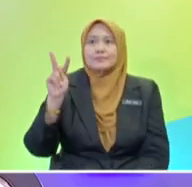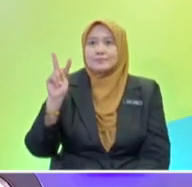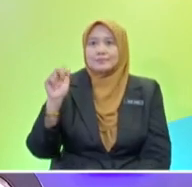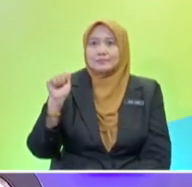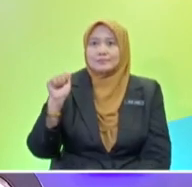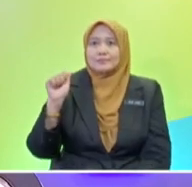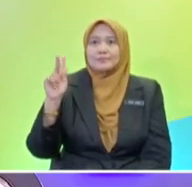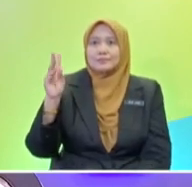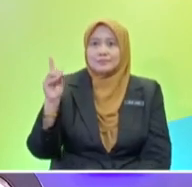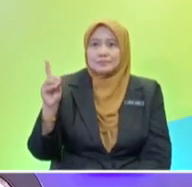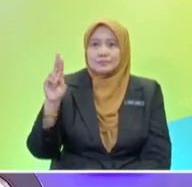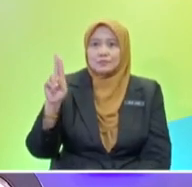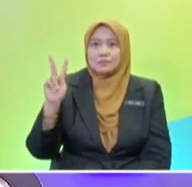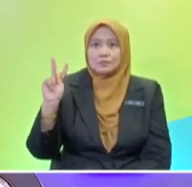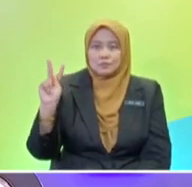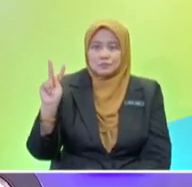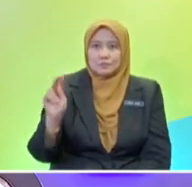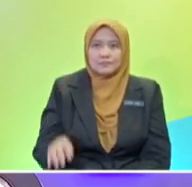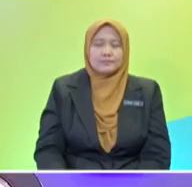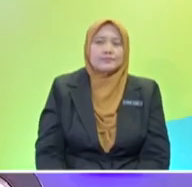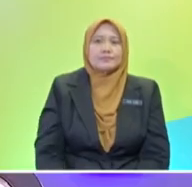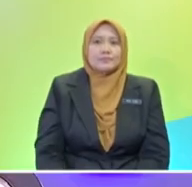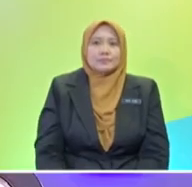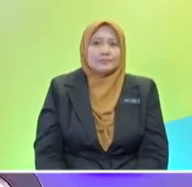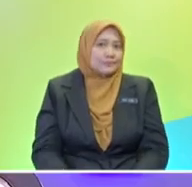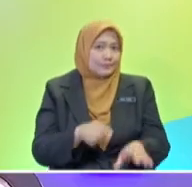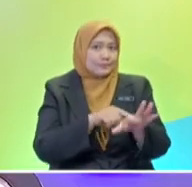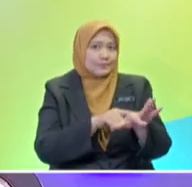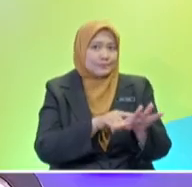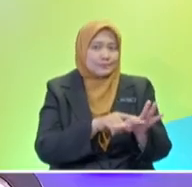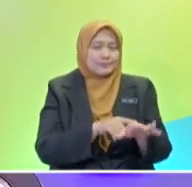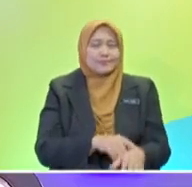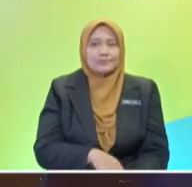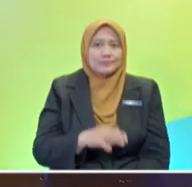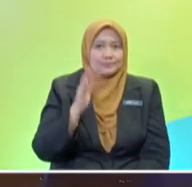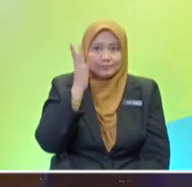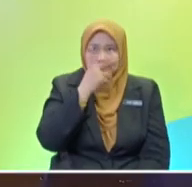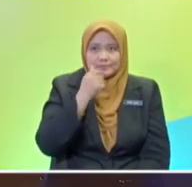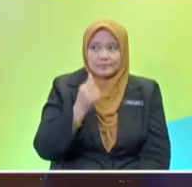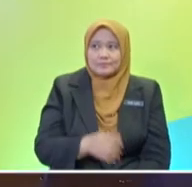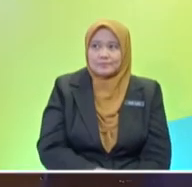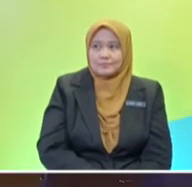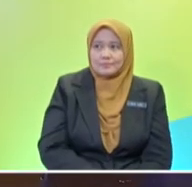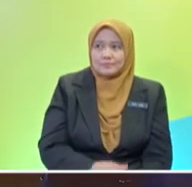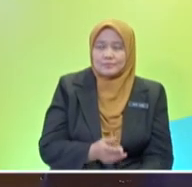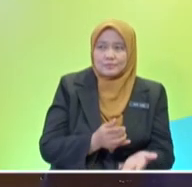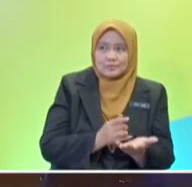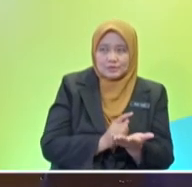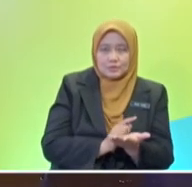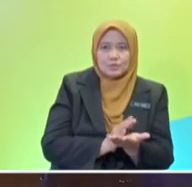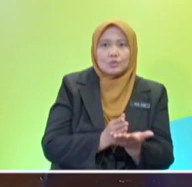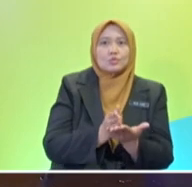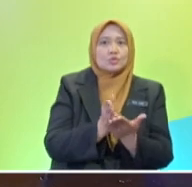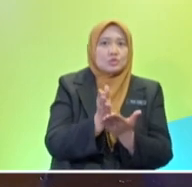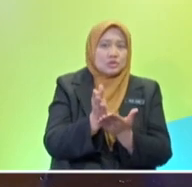daun siri, daun kaduk berkilat rupanya kan. Inilah daun kaduk. Lagi kita perhati lagi. Ni cikgu, ini daun apa?